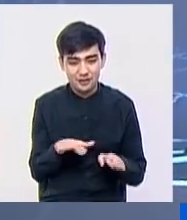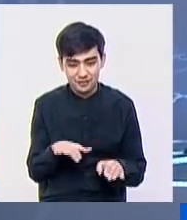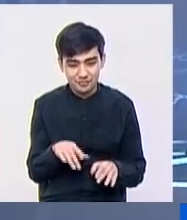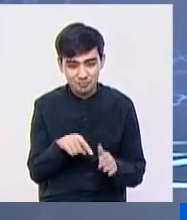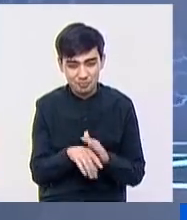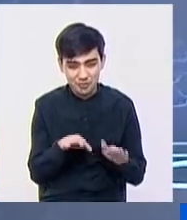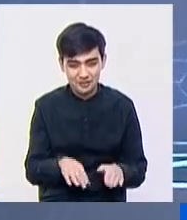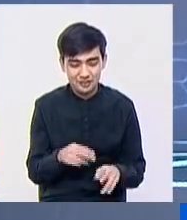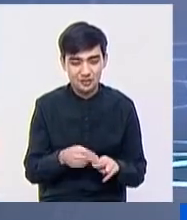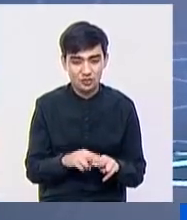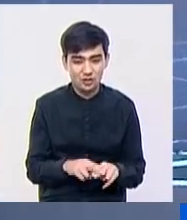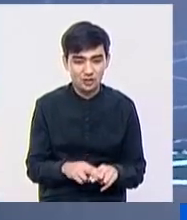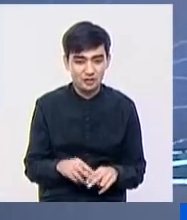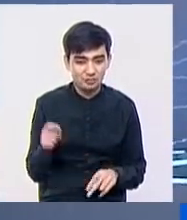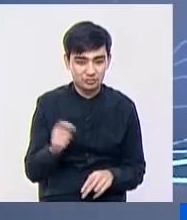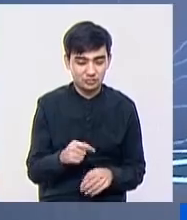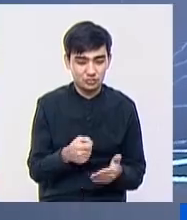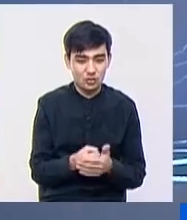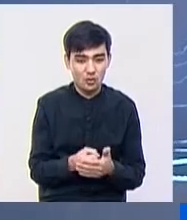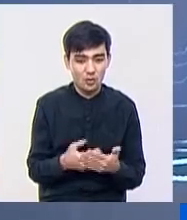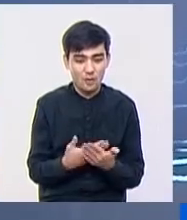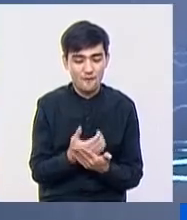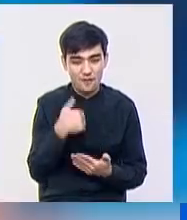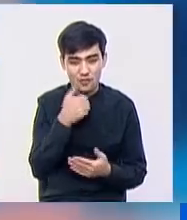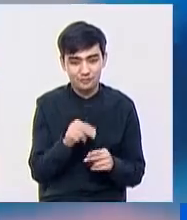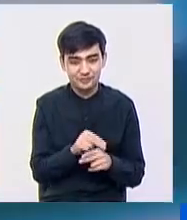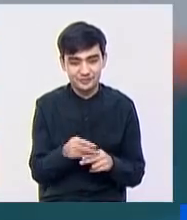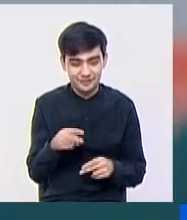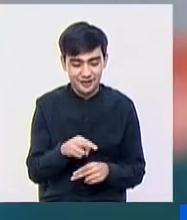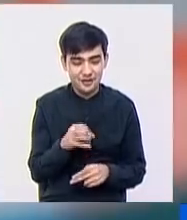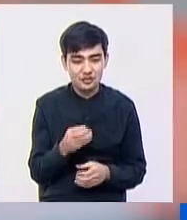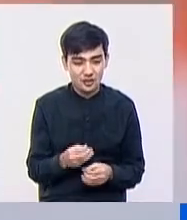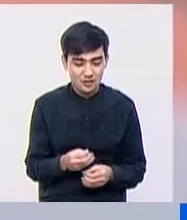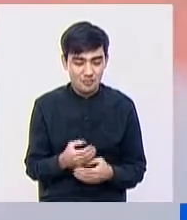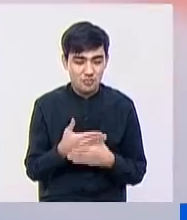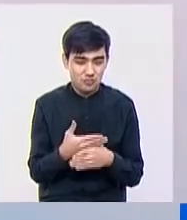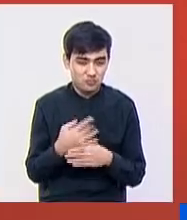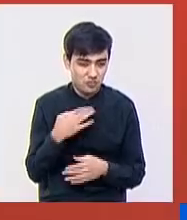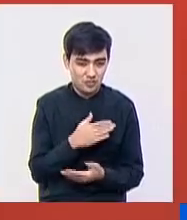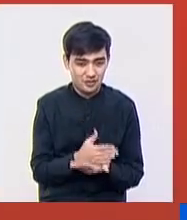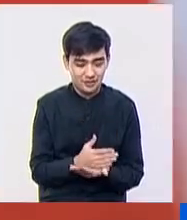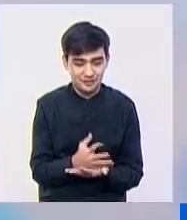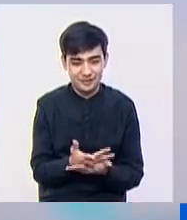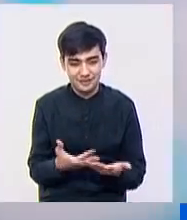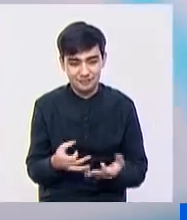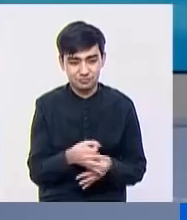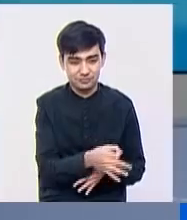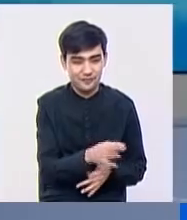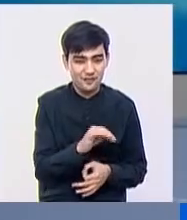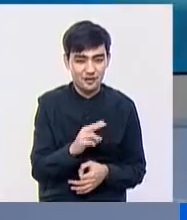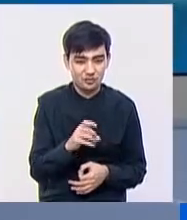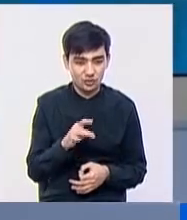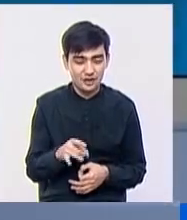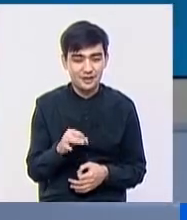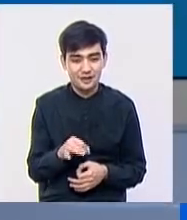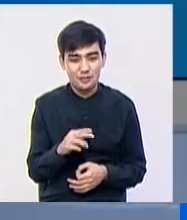учреждениях, которые сюда приехали еще до Нового года на реабилитацию. То есть вот помощь оказывается по нескольким векторам, и по